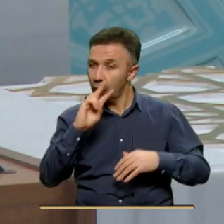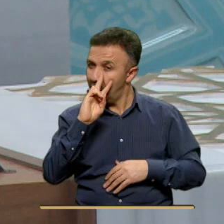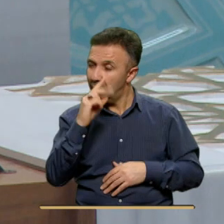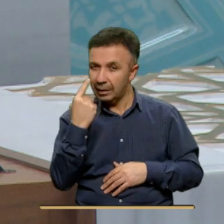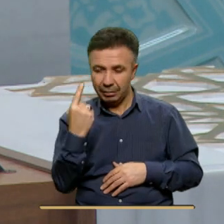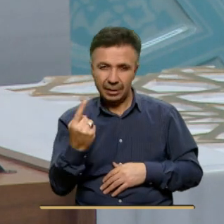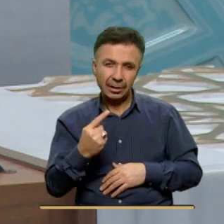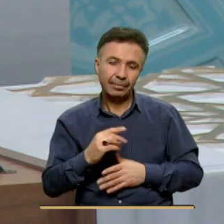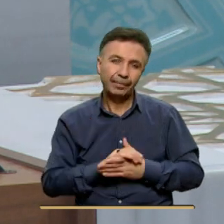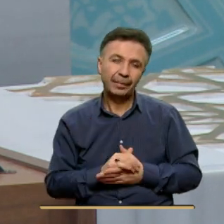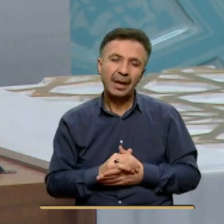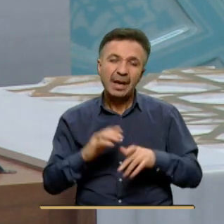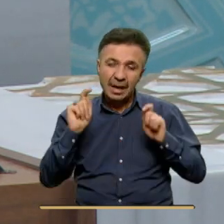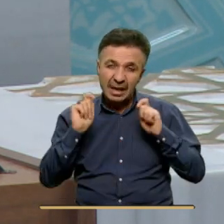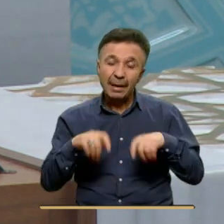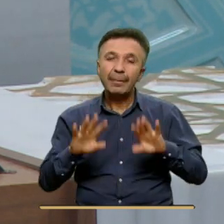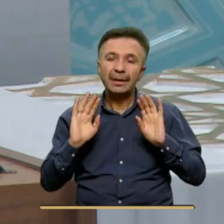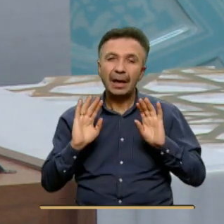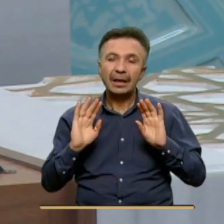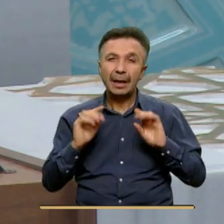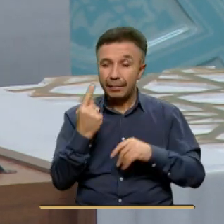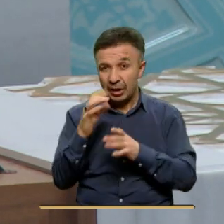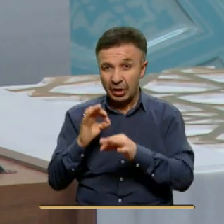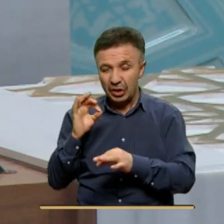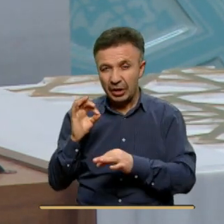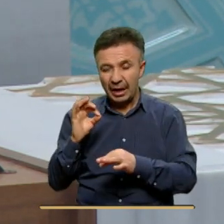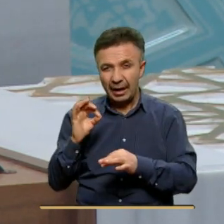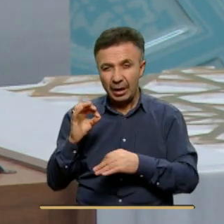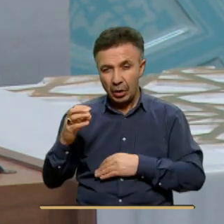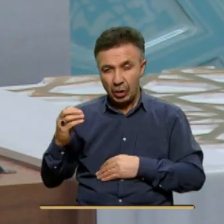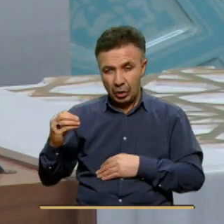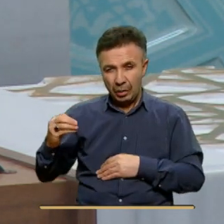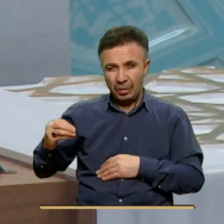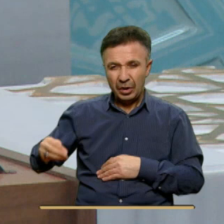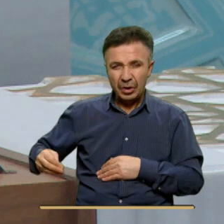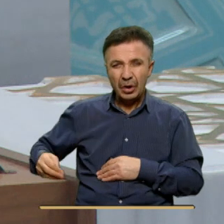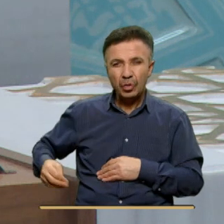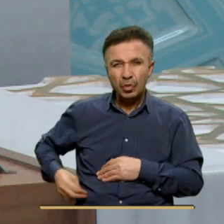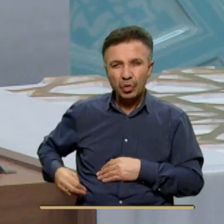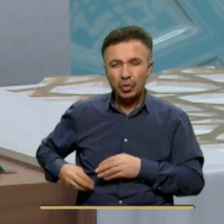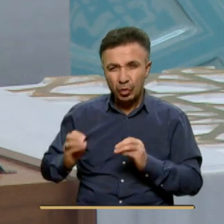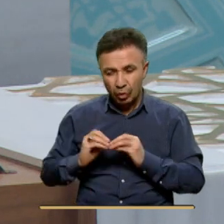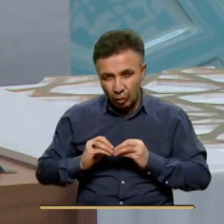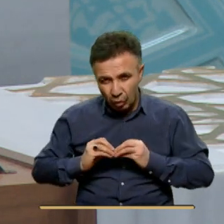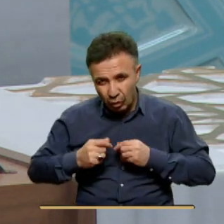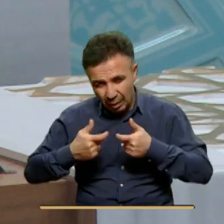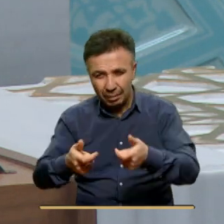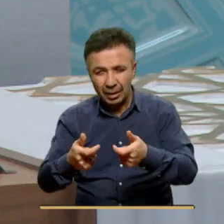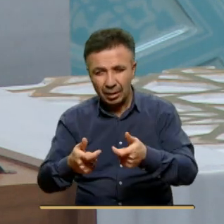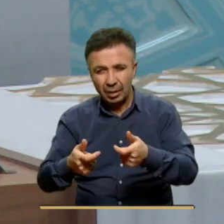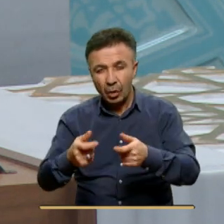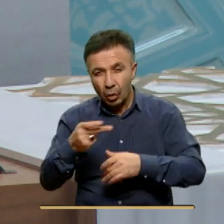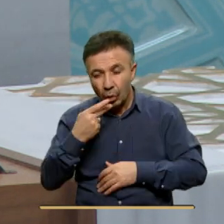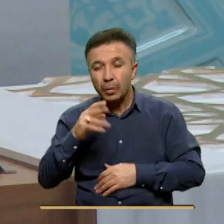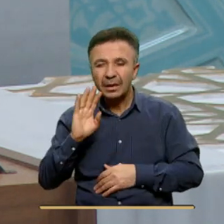kardeşler. Yapmadığı halde bir kişiye yaptı diye suç isnat etmek. Söylemediği halde bir kişiye